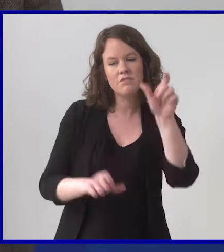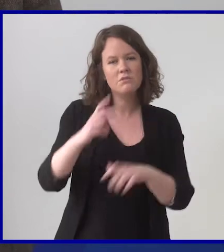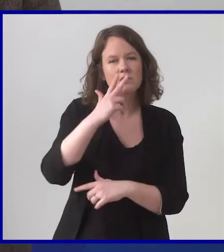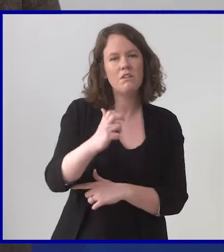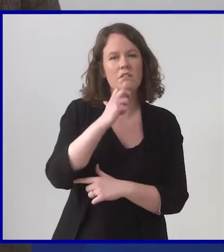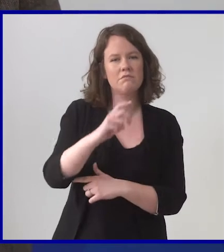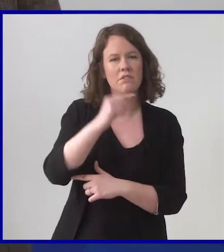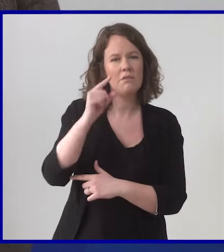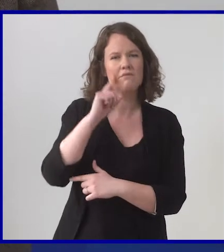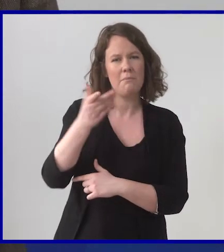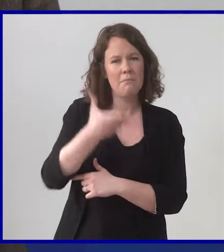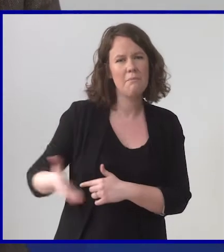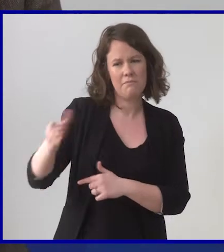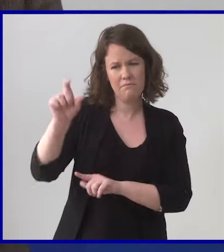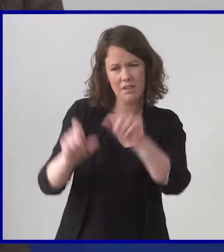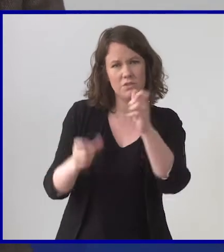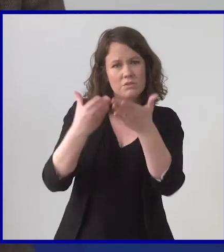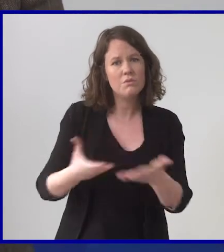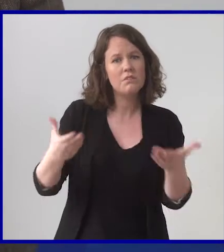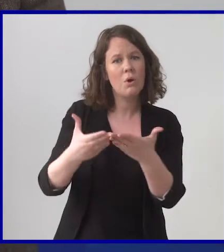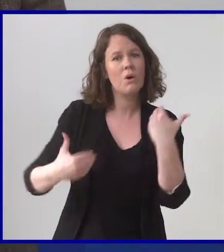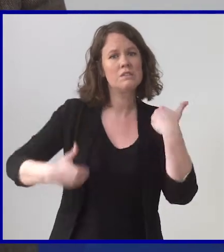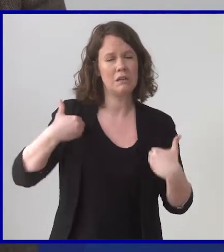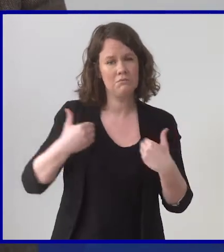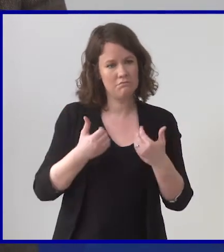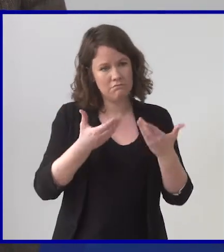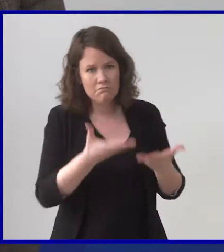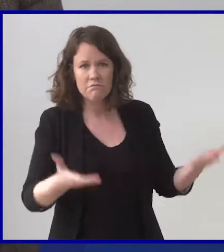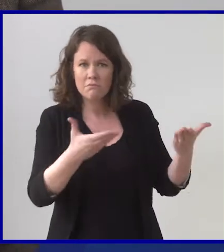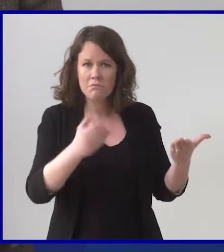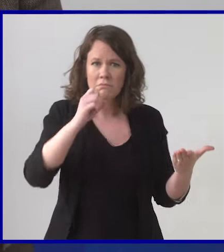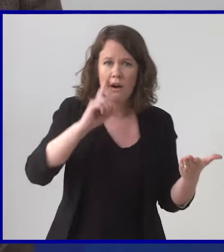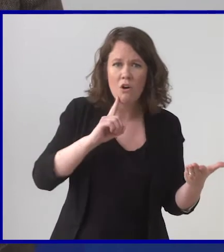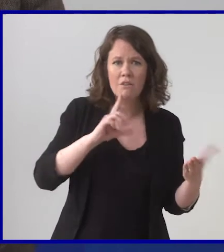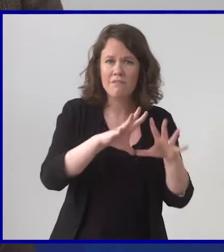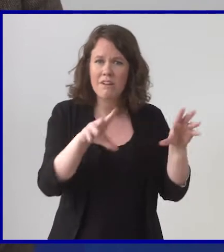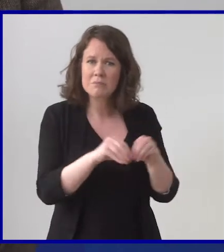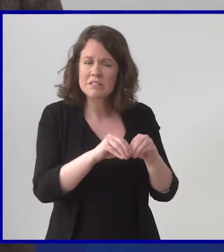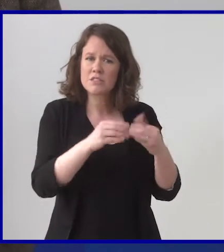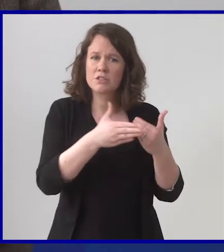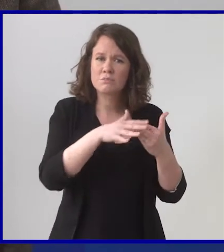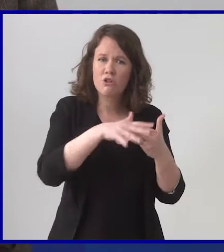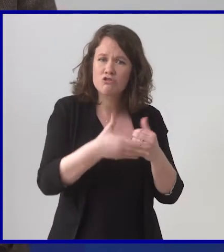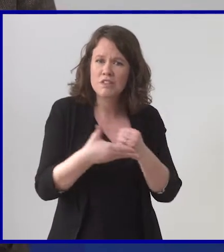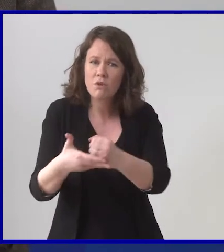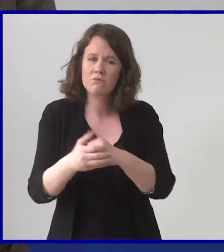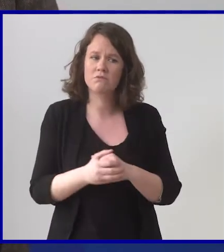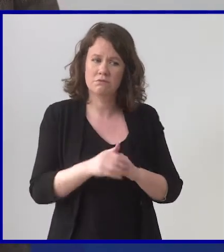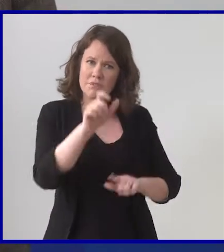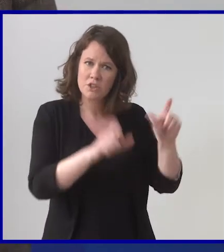Chers concitoyens, chères concitoyennes en situation de handicap, chers parents, familles, proches